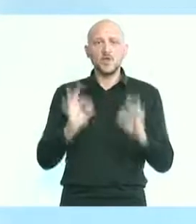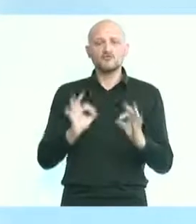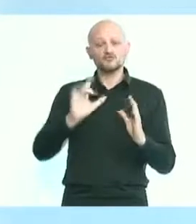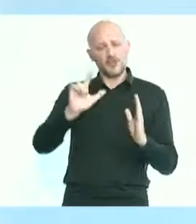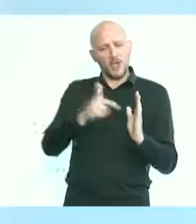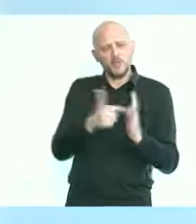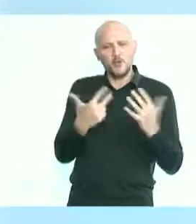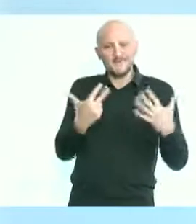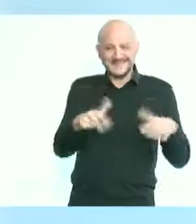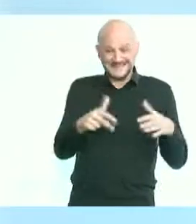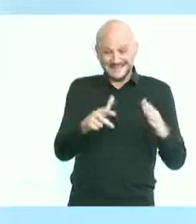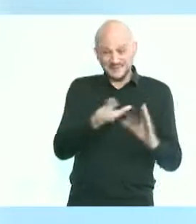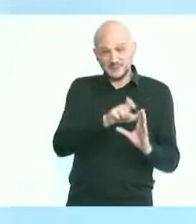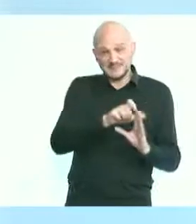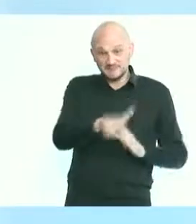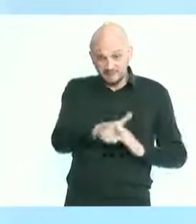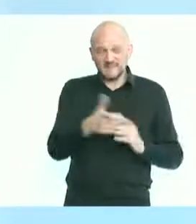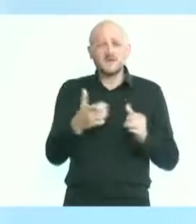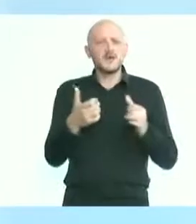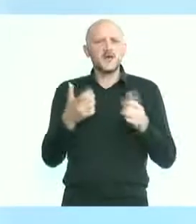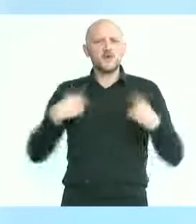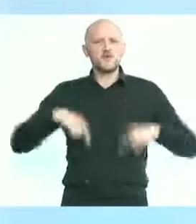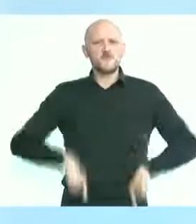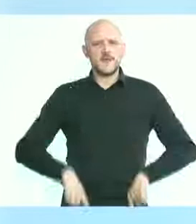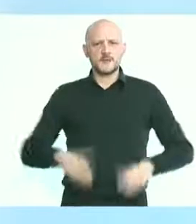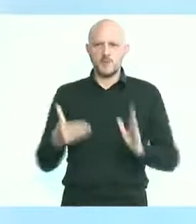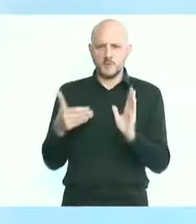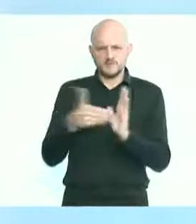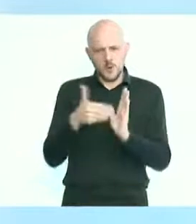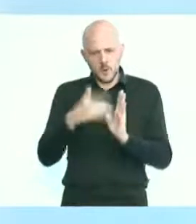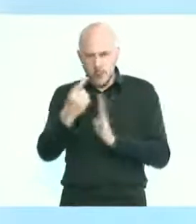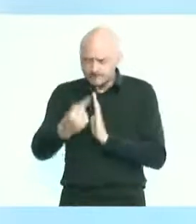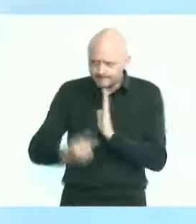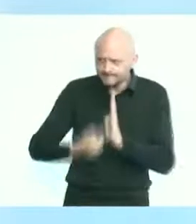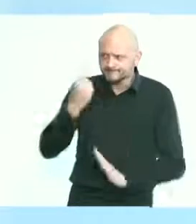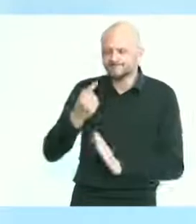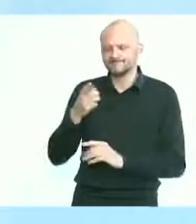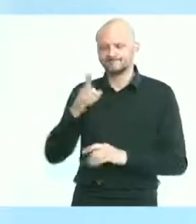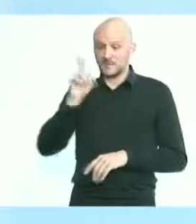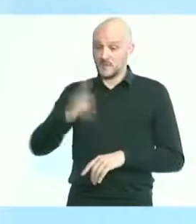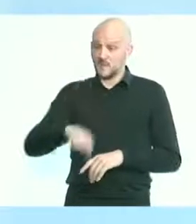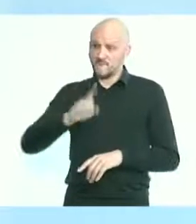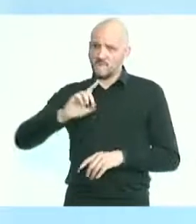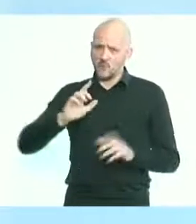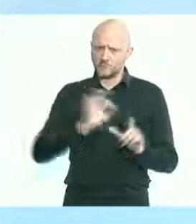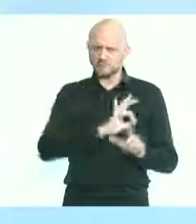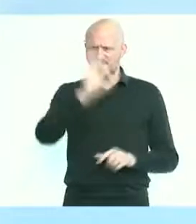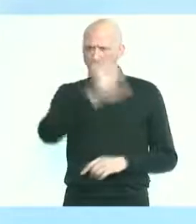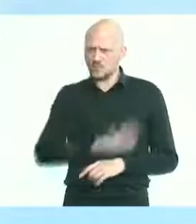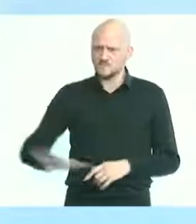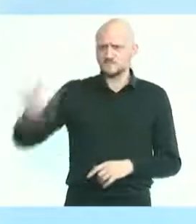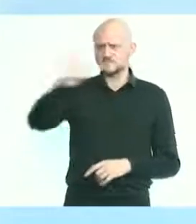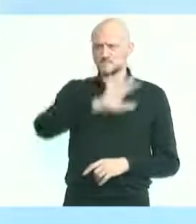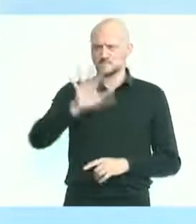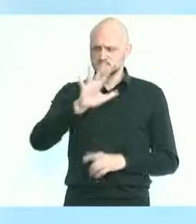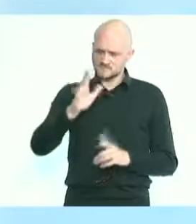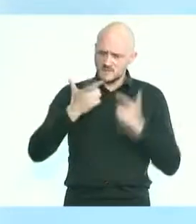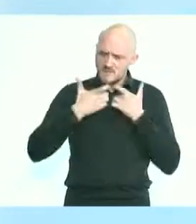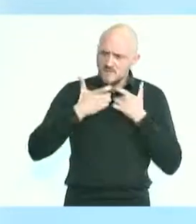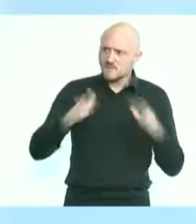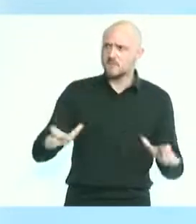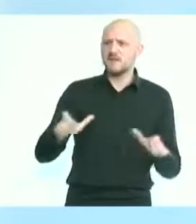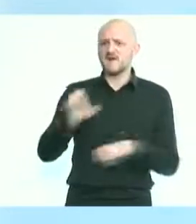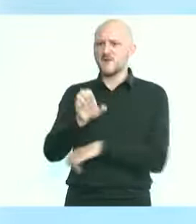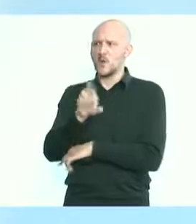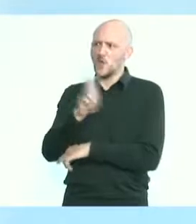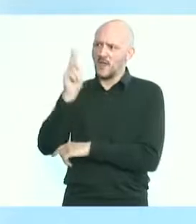2018, le gouvernement a rappelé son objectif de rendre accessibles, en fonction de la durée des dates de dépôt l'ADAP, les établissements recevant